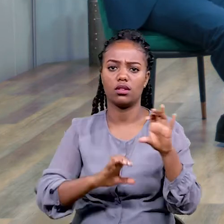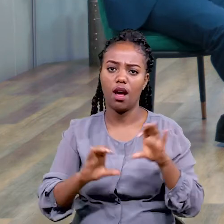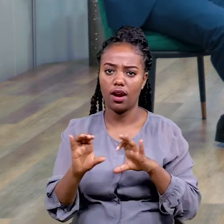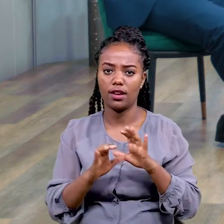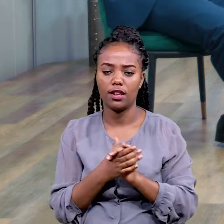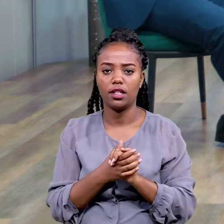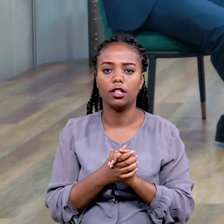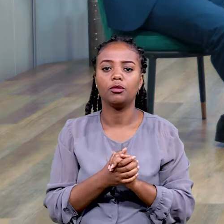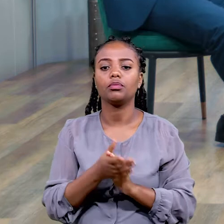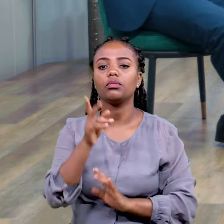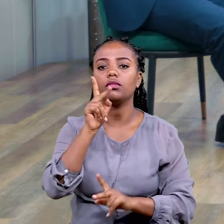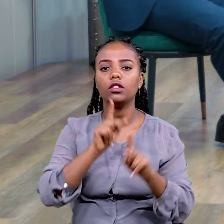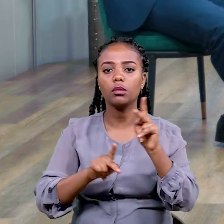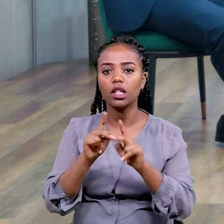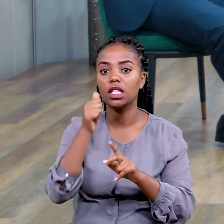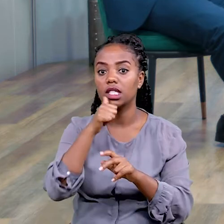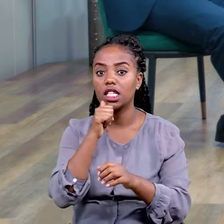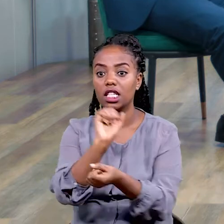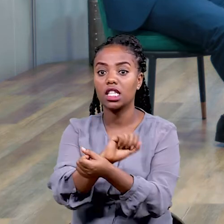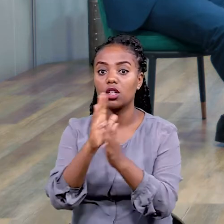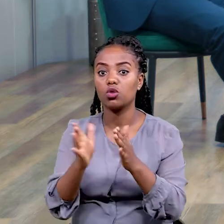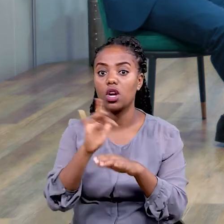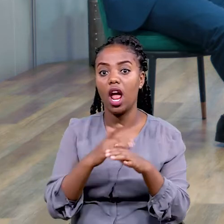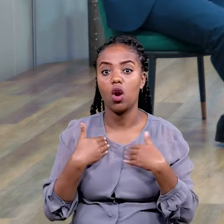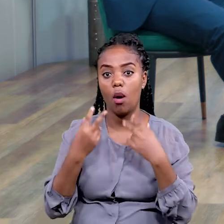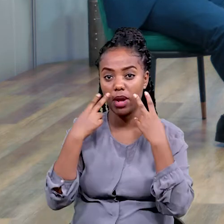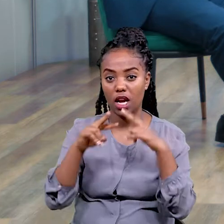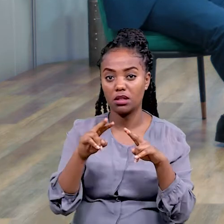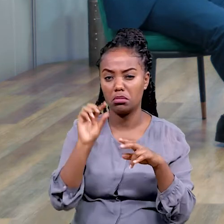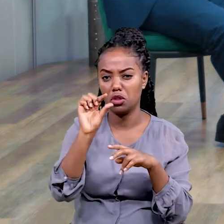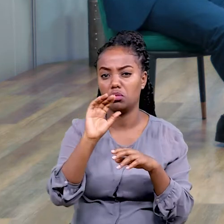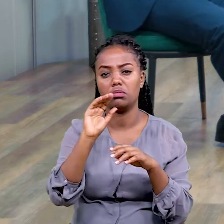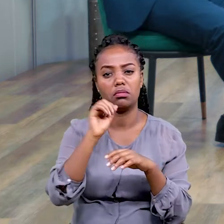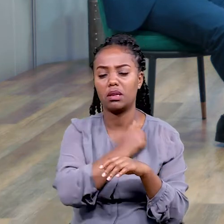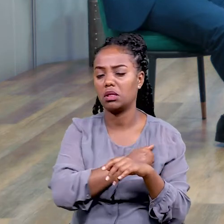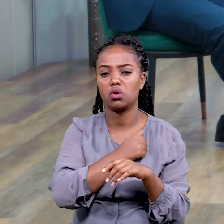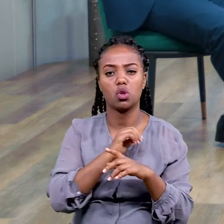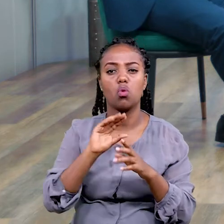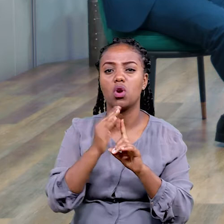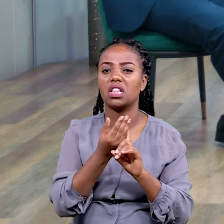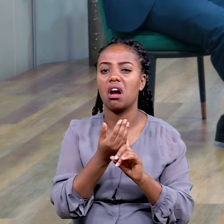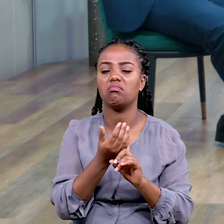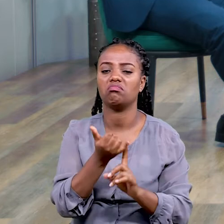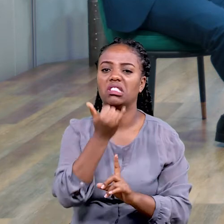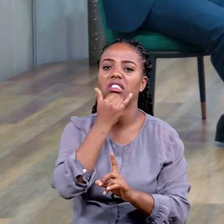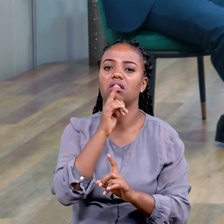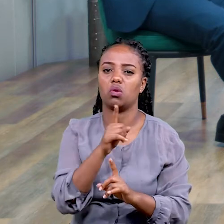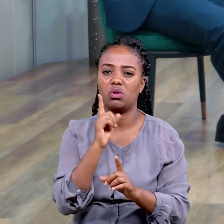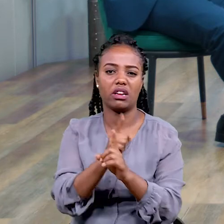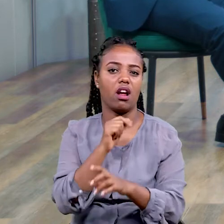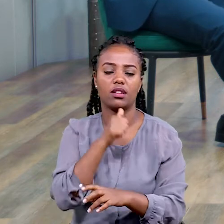እንድናደርግላቸው የህብረተሰባችን ሴቶች ታራሚዎች ላይ ያለው አመለካከት በሚያሳዝን ሁኔታ ትክክል አይደለም፣ የተሳሳተ ነው